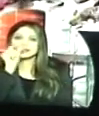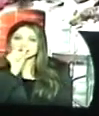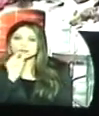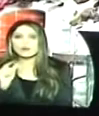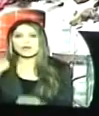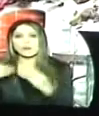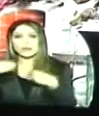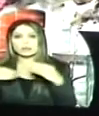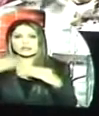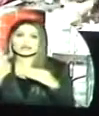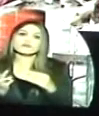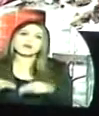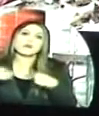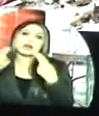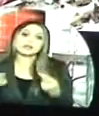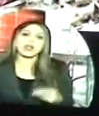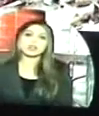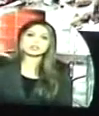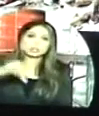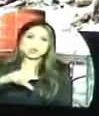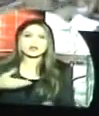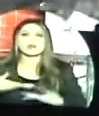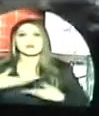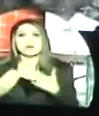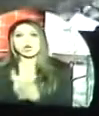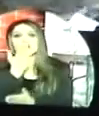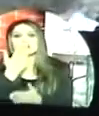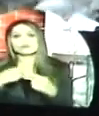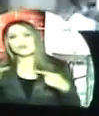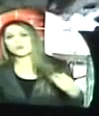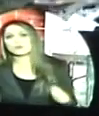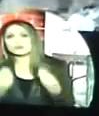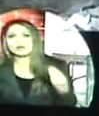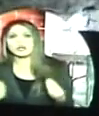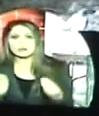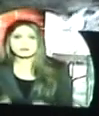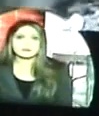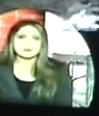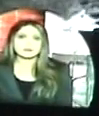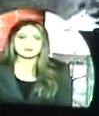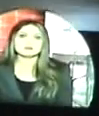אפשר ליצוק לכדי שלל מוצרי פלסטיקה שאנחנו מכירים, משפחים, פחים, ריהוט גינה.